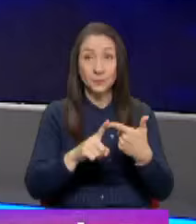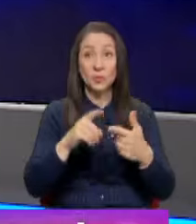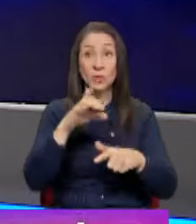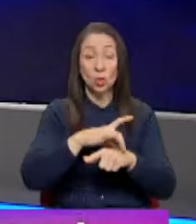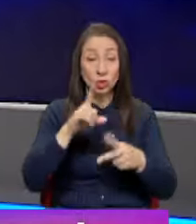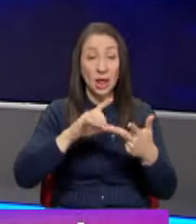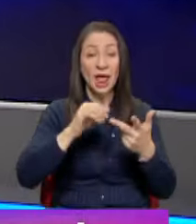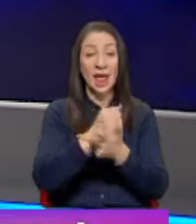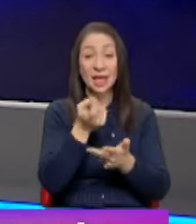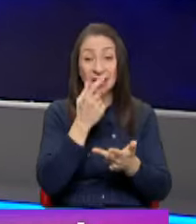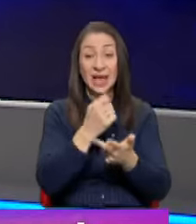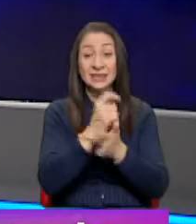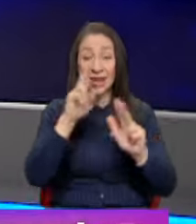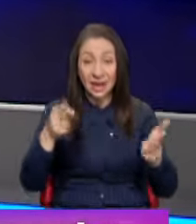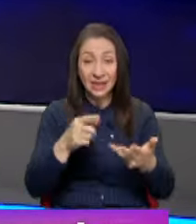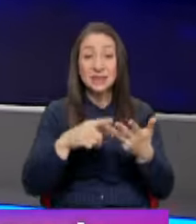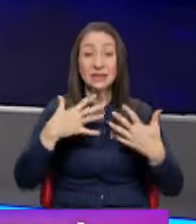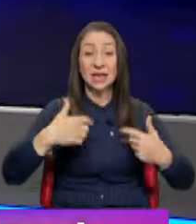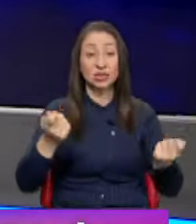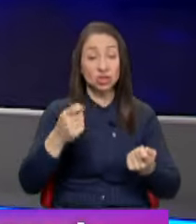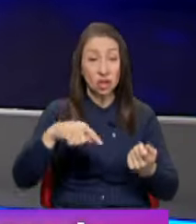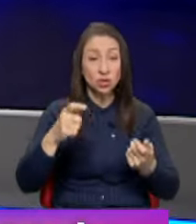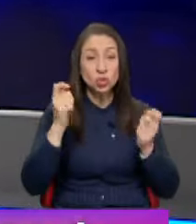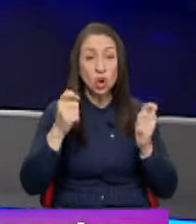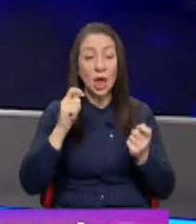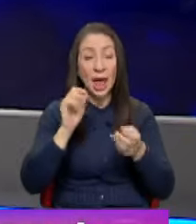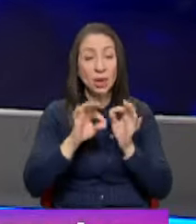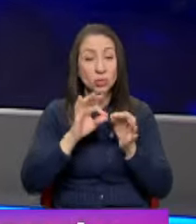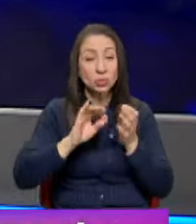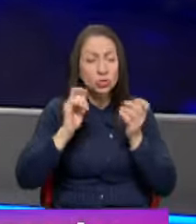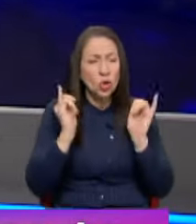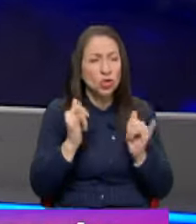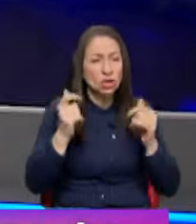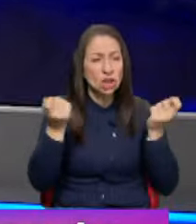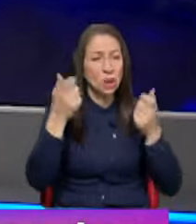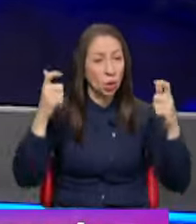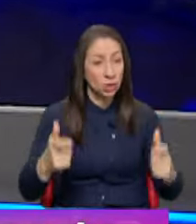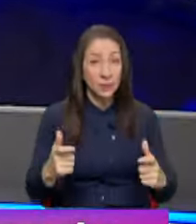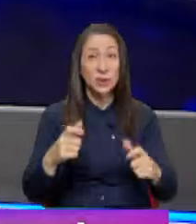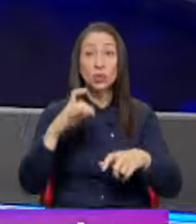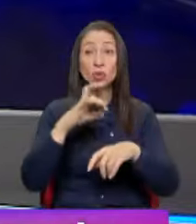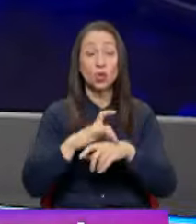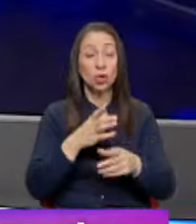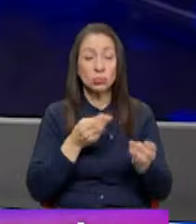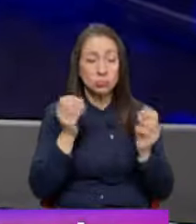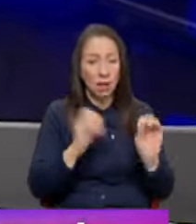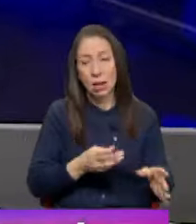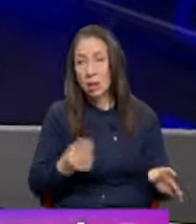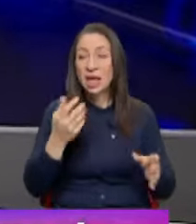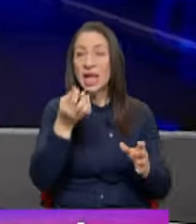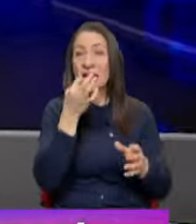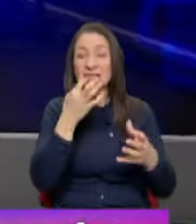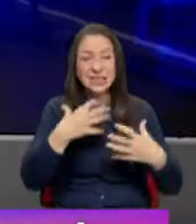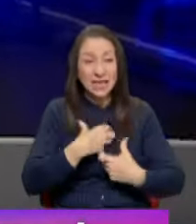hekimlerin Eczacı ve eczanelerin sağlık çalışanlarının Zorlu ekonomik koşulları ve kötü çalışma ortamlarının Hekim göçlerinin ilaç sıkıntısının